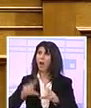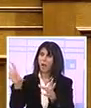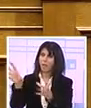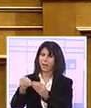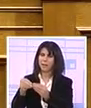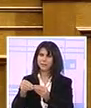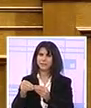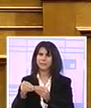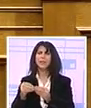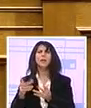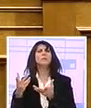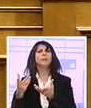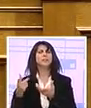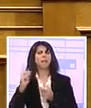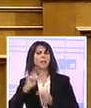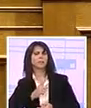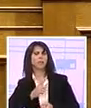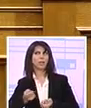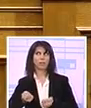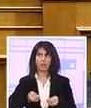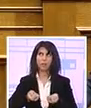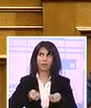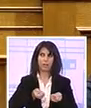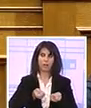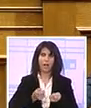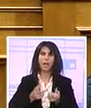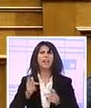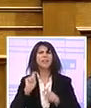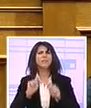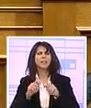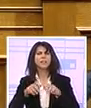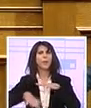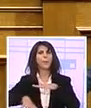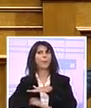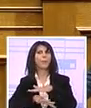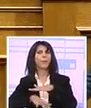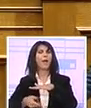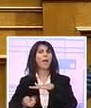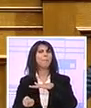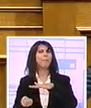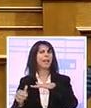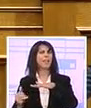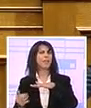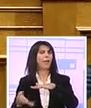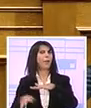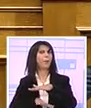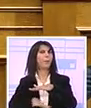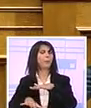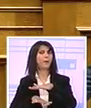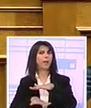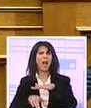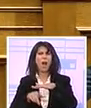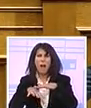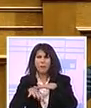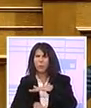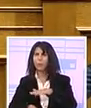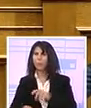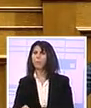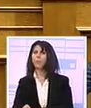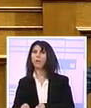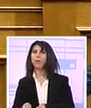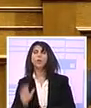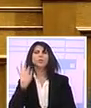όλο αυτό το παρασκηνιακό παιχνίδι διεργασιών και διαβουλεύσεων με μοναδικό στόχο να φημωθεί ο λαός.